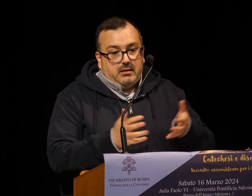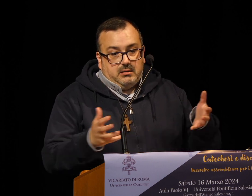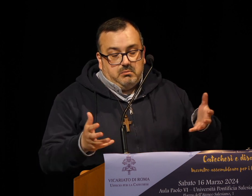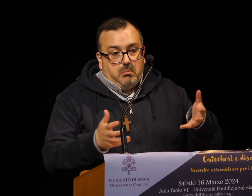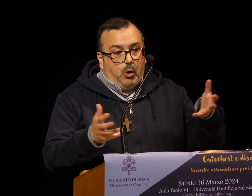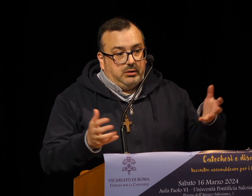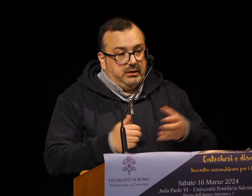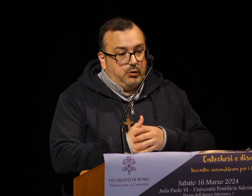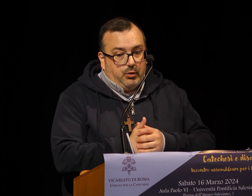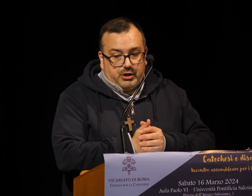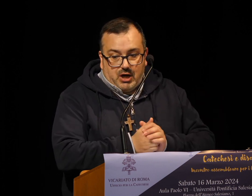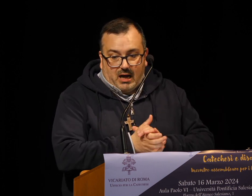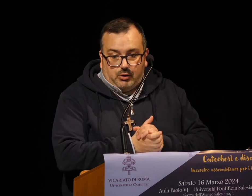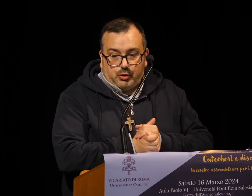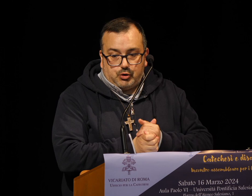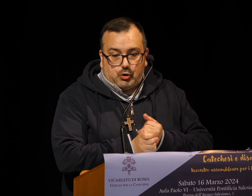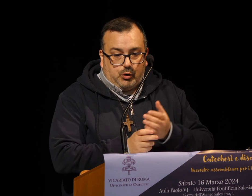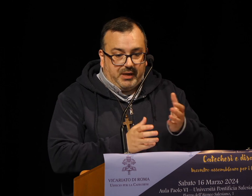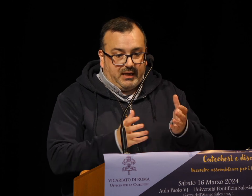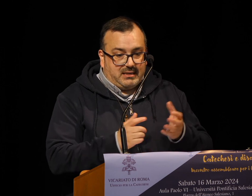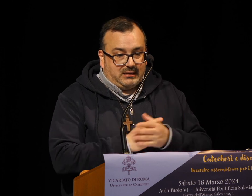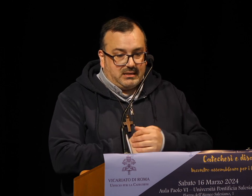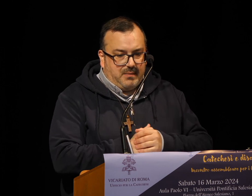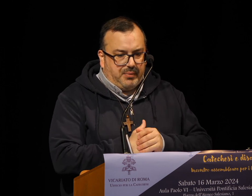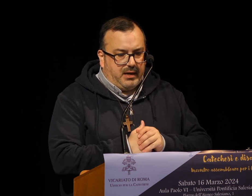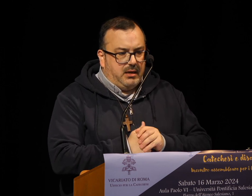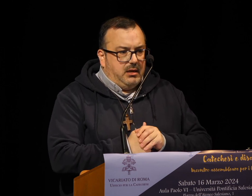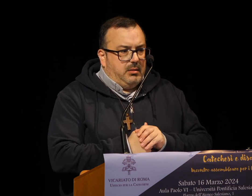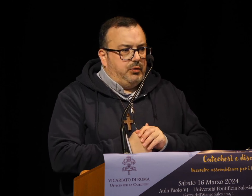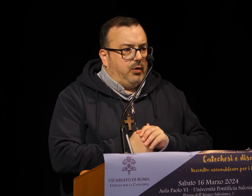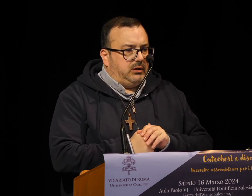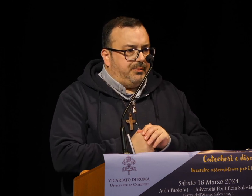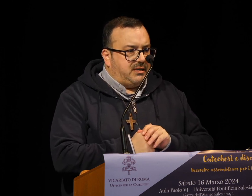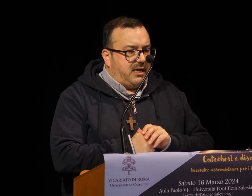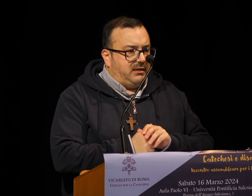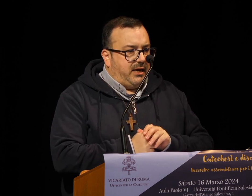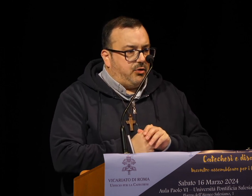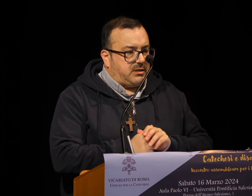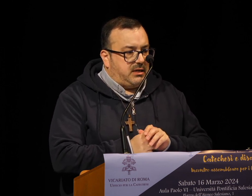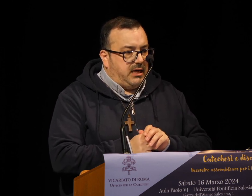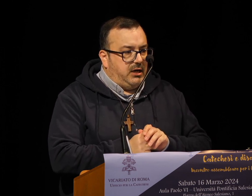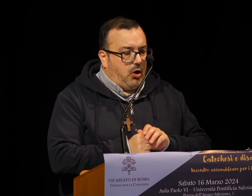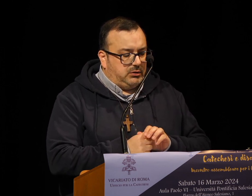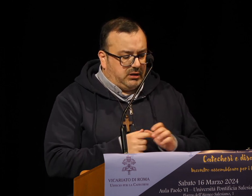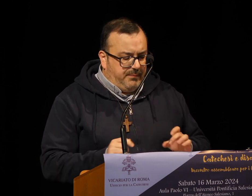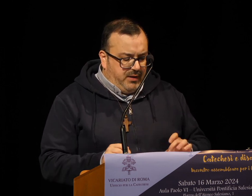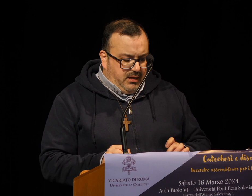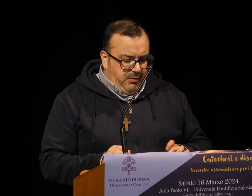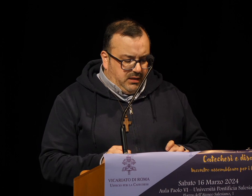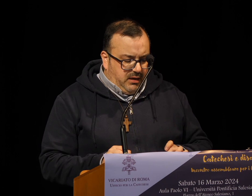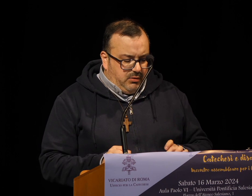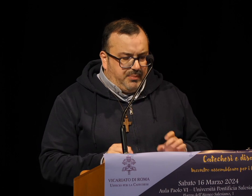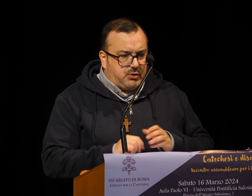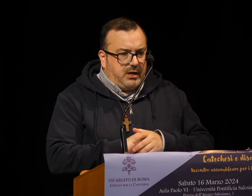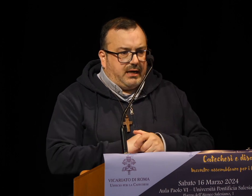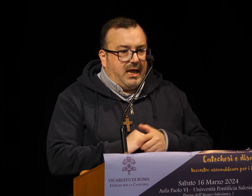che molti di noi già conoscono perché è stata sempre più volte presente ai nostri incontri